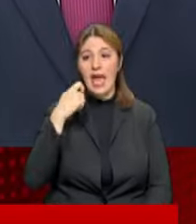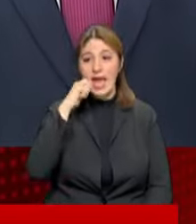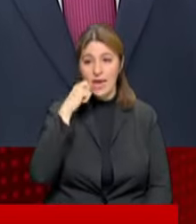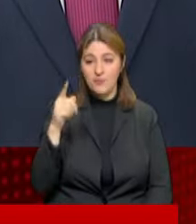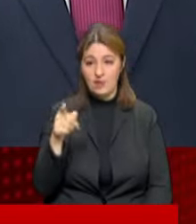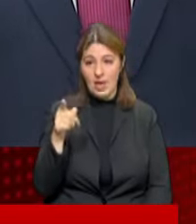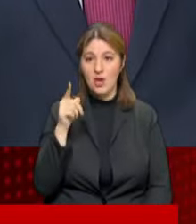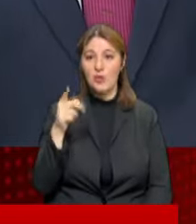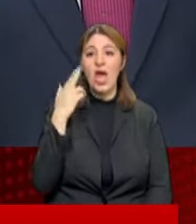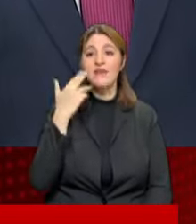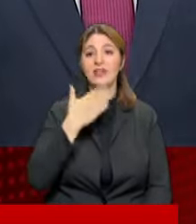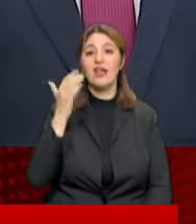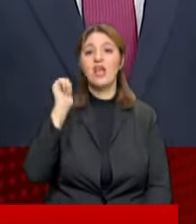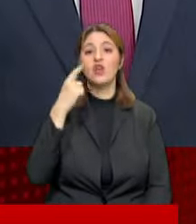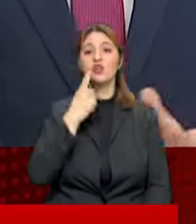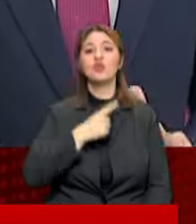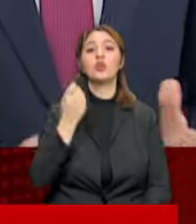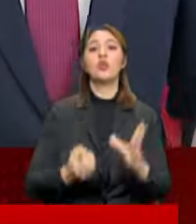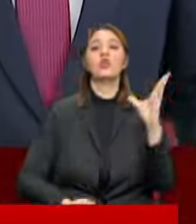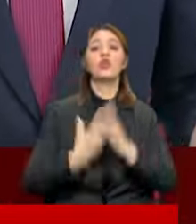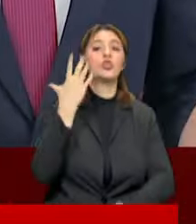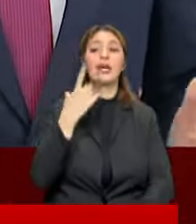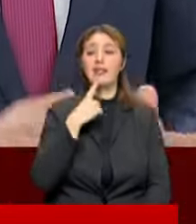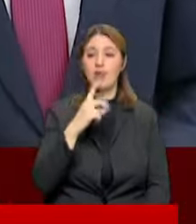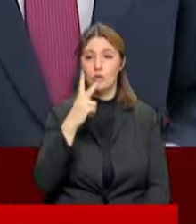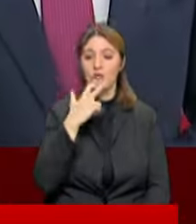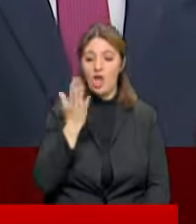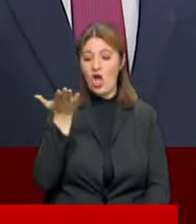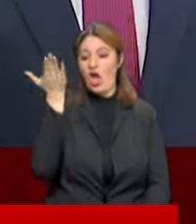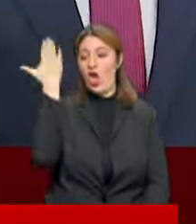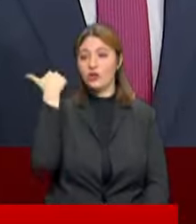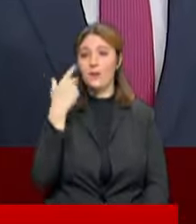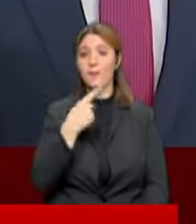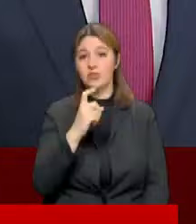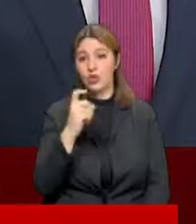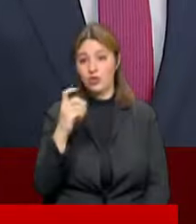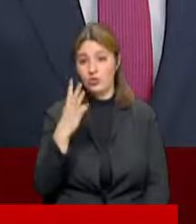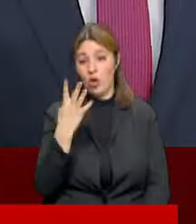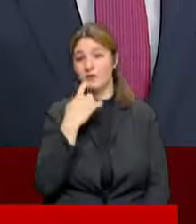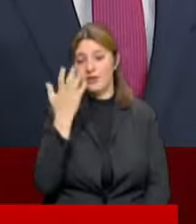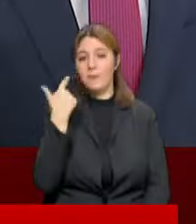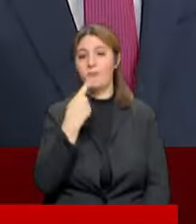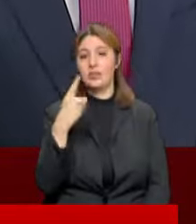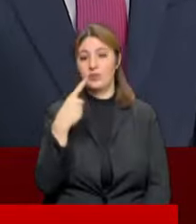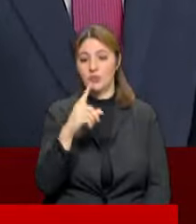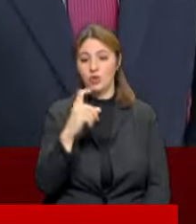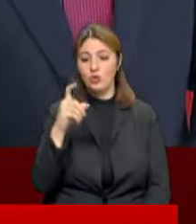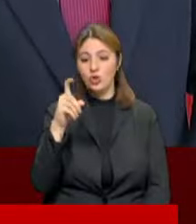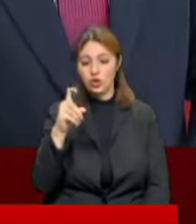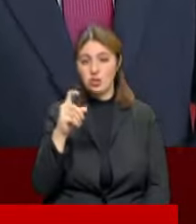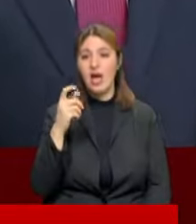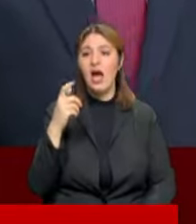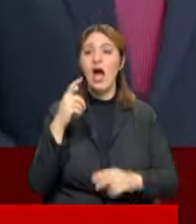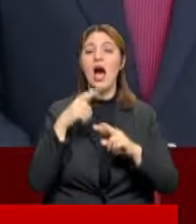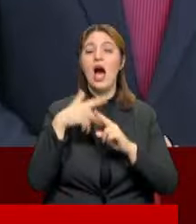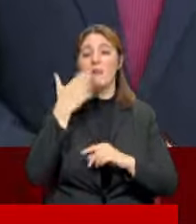Ekim'de bu Efendiler Yarın Cumhuriyeti ilan edeceğiz dediğinden daha 3 yıl önce 19 4 yıl önce 1919'da Amasya